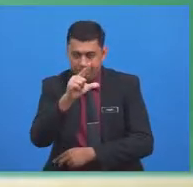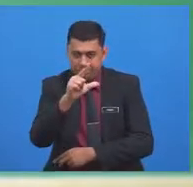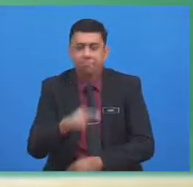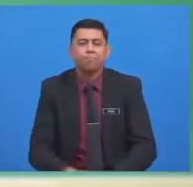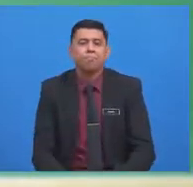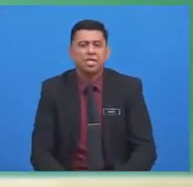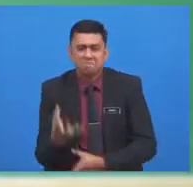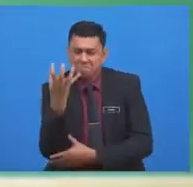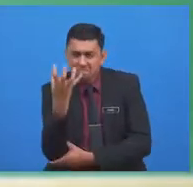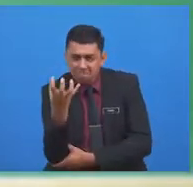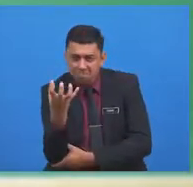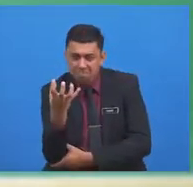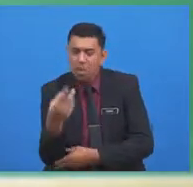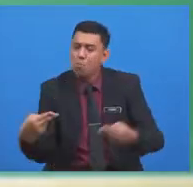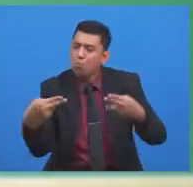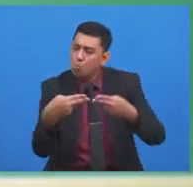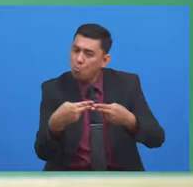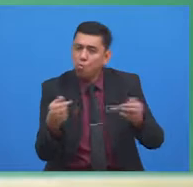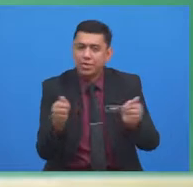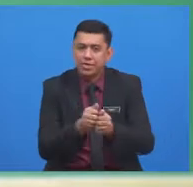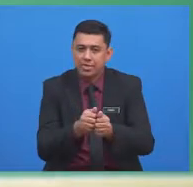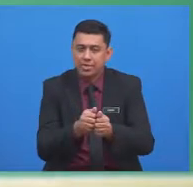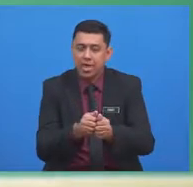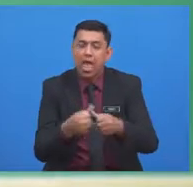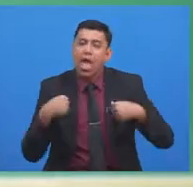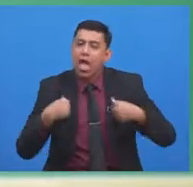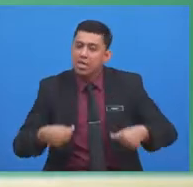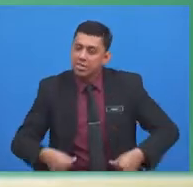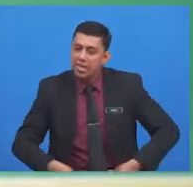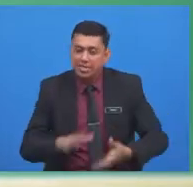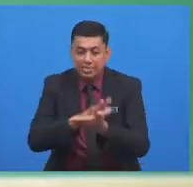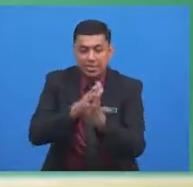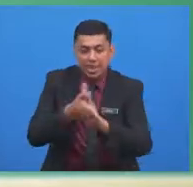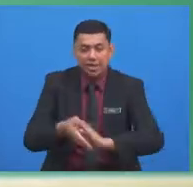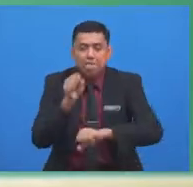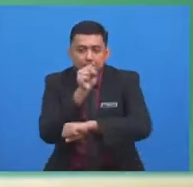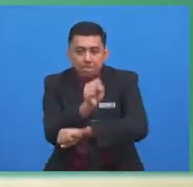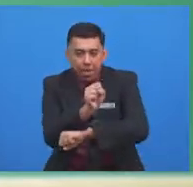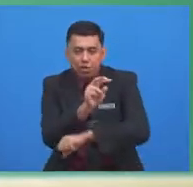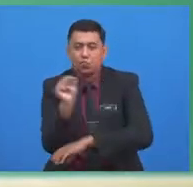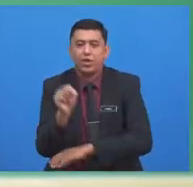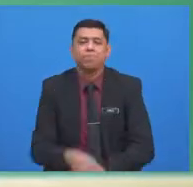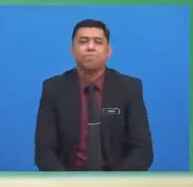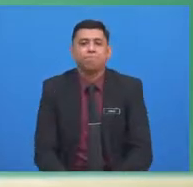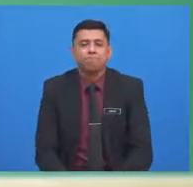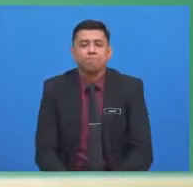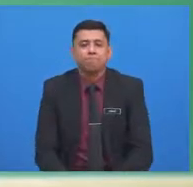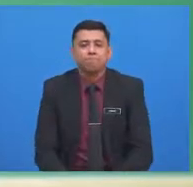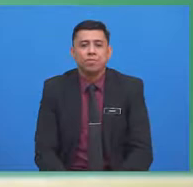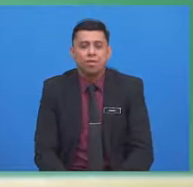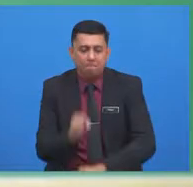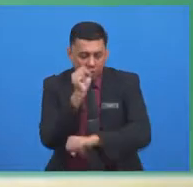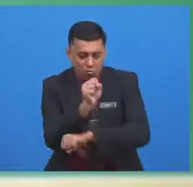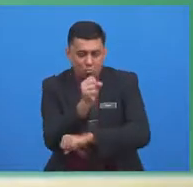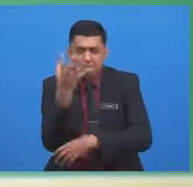Kekerasan batuan berhubung rapat dengan asal kejadian batuan. Secara umumnya, batuan yang